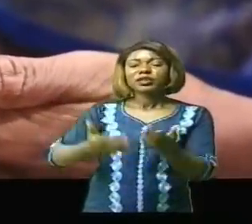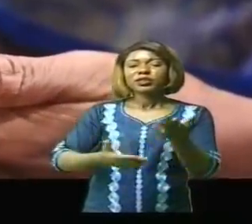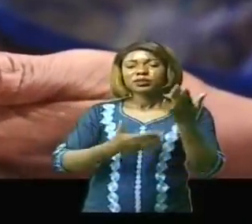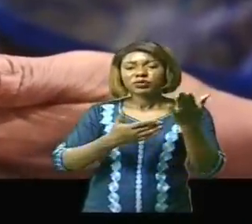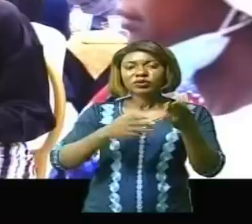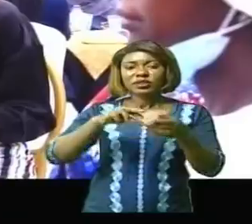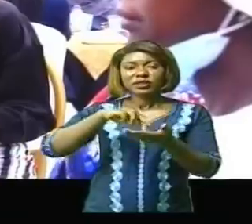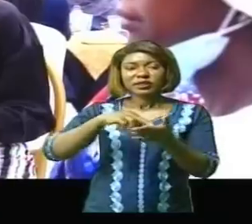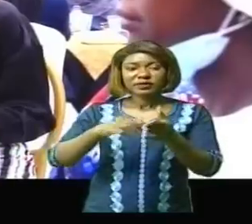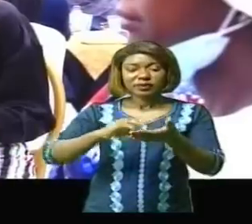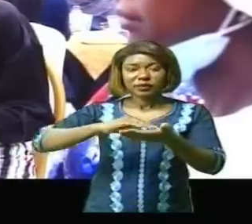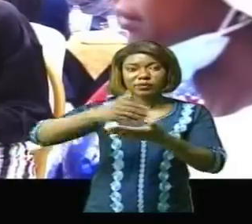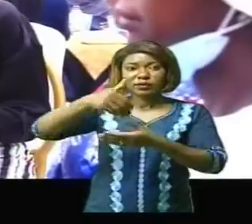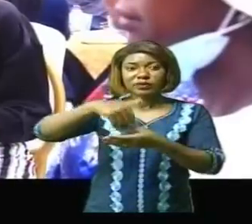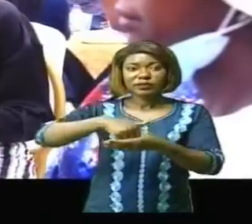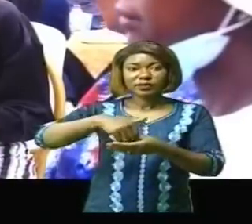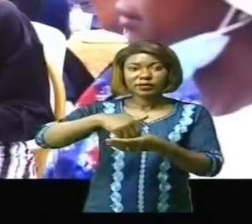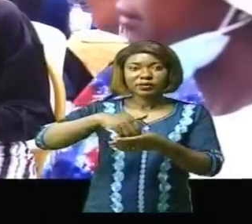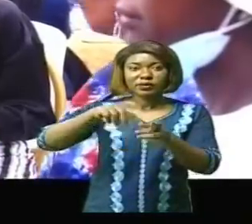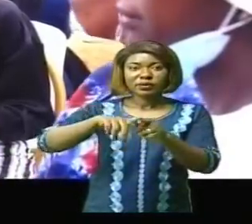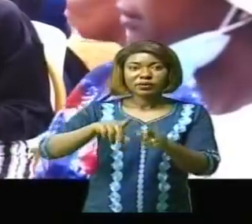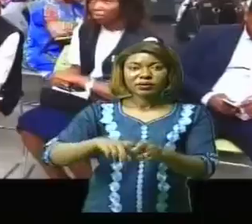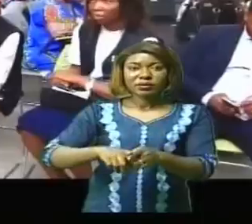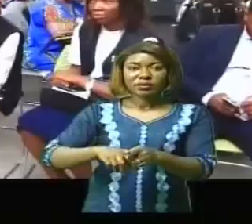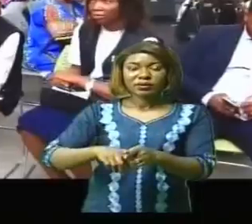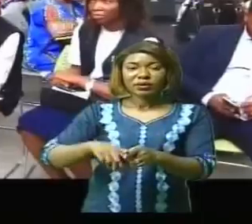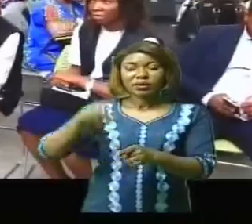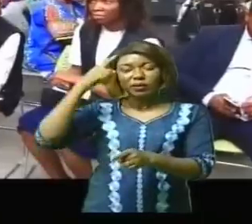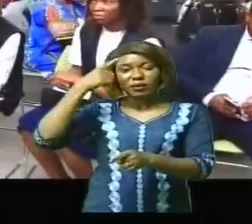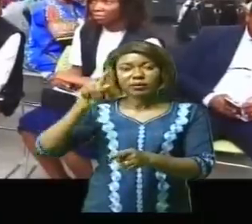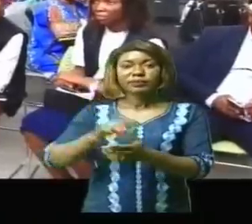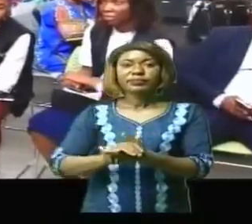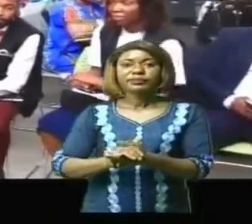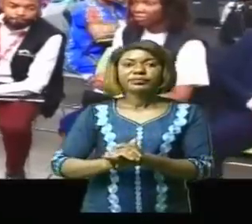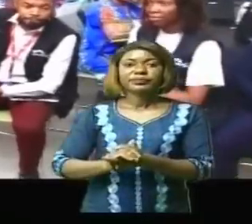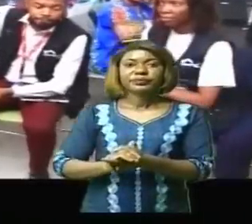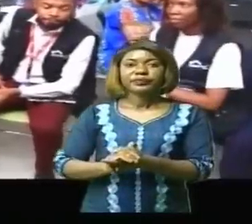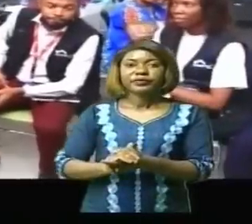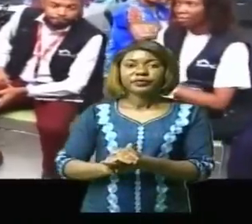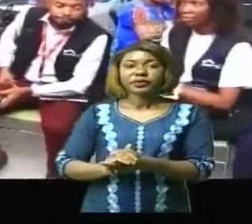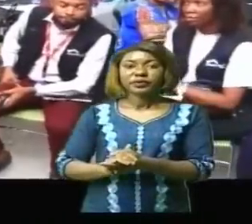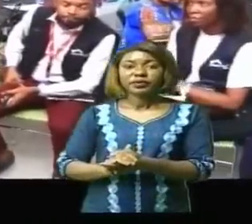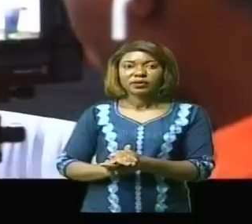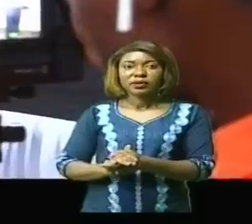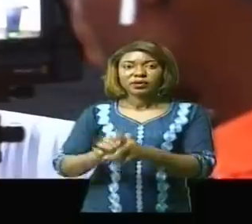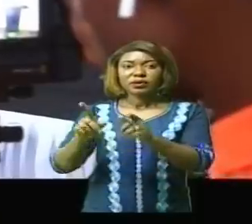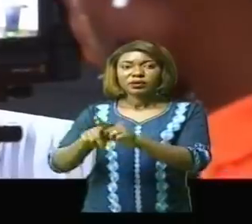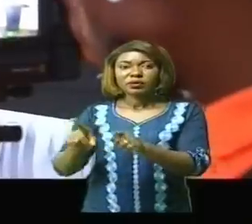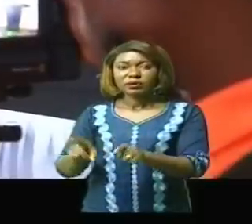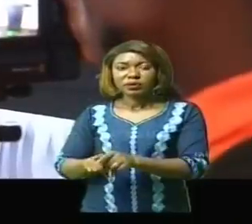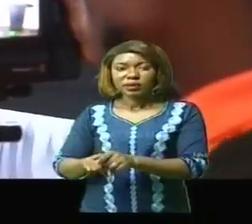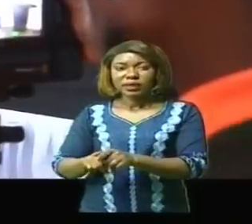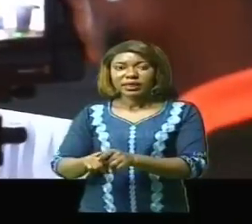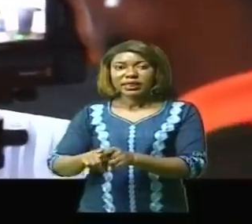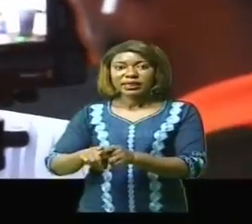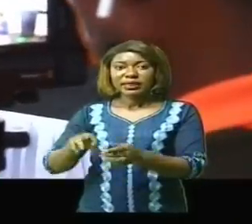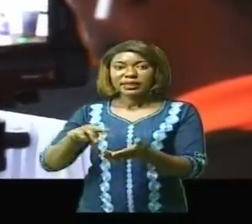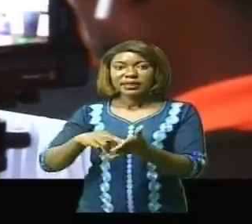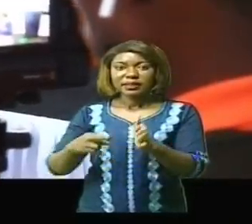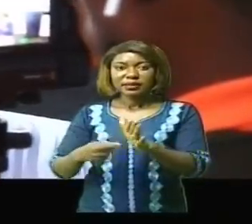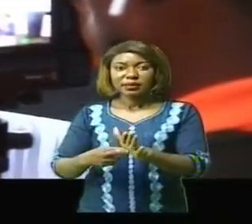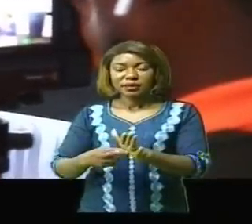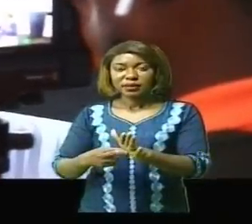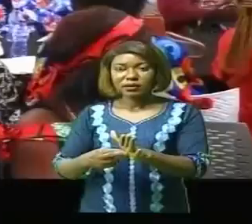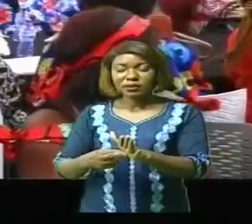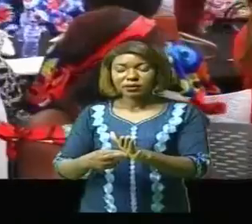portefeuille électronique. Ces femmes qui manipulent de l'argent à travers leurs activités génératrices de revenus sont malheureusement exclues du